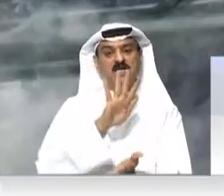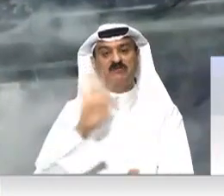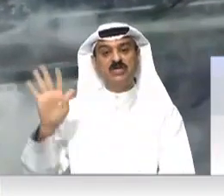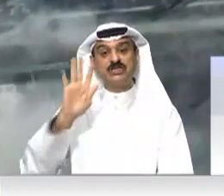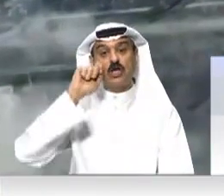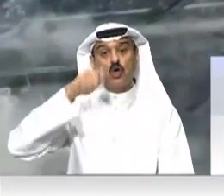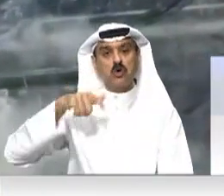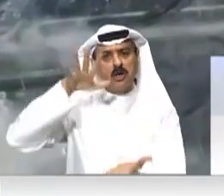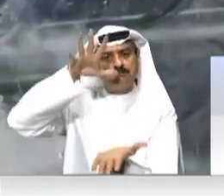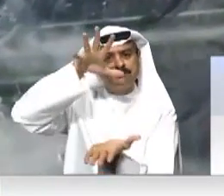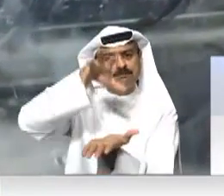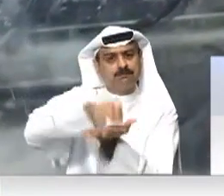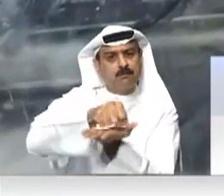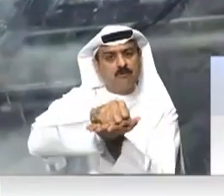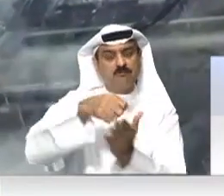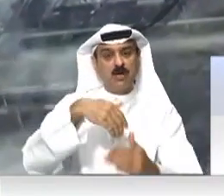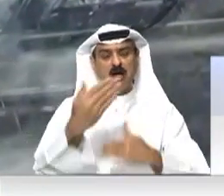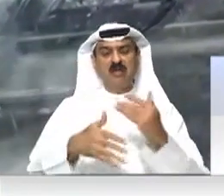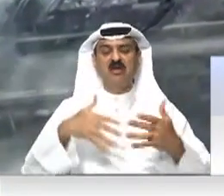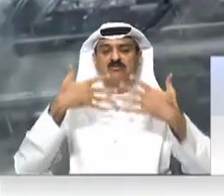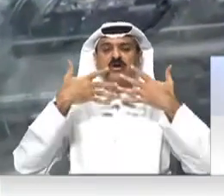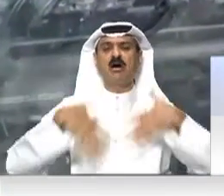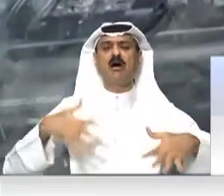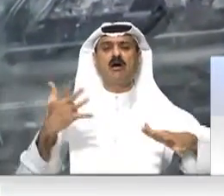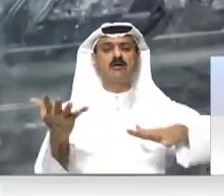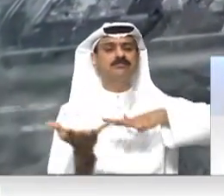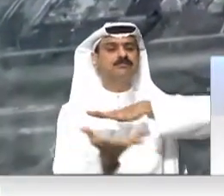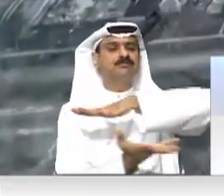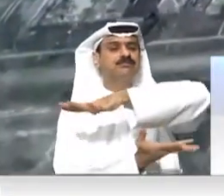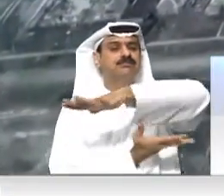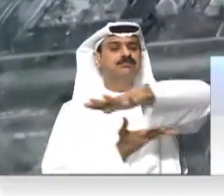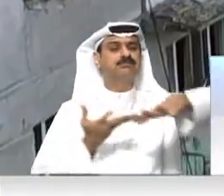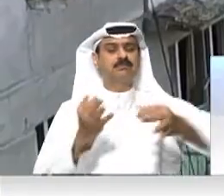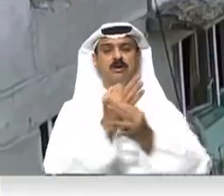اوكرانيا والتي عم الخراب والدمار معظم مناطقها